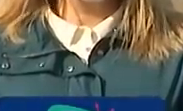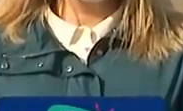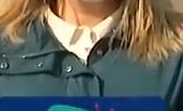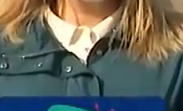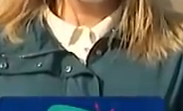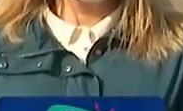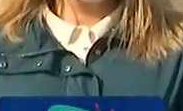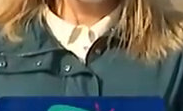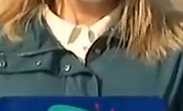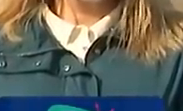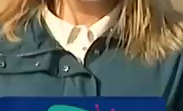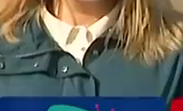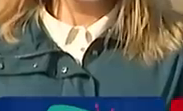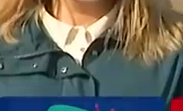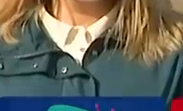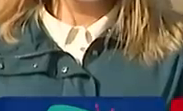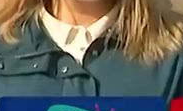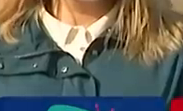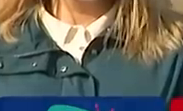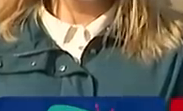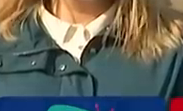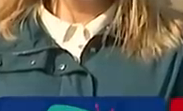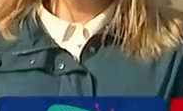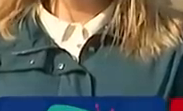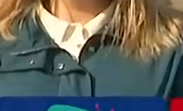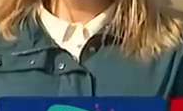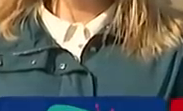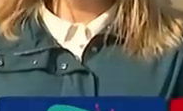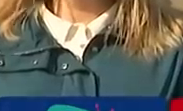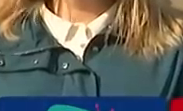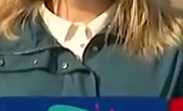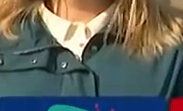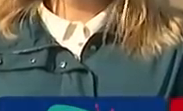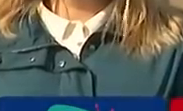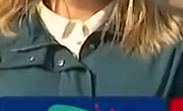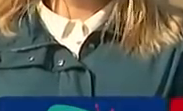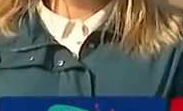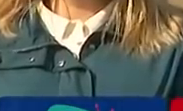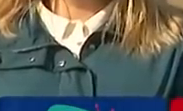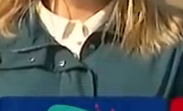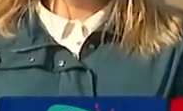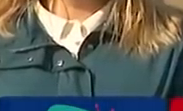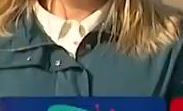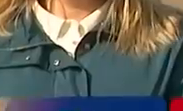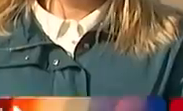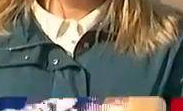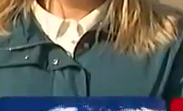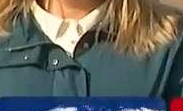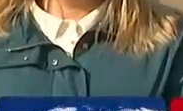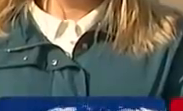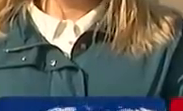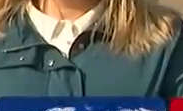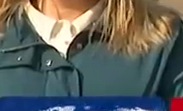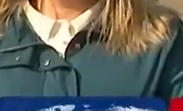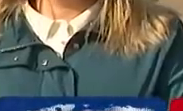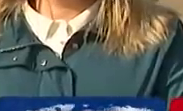odbyliśmy spotkanie posiedzeniu sztabu kryzysowego zostały odebrane wydruki od pana generała od dyrektora parku także